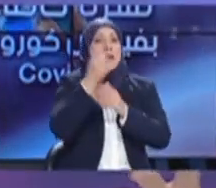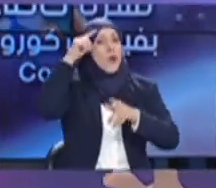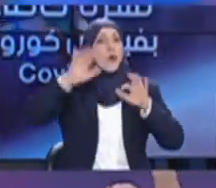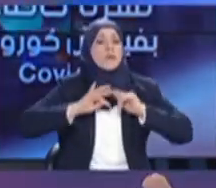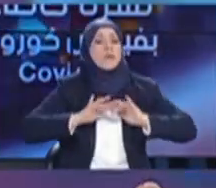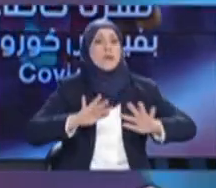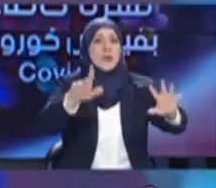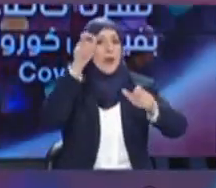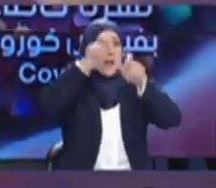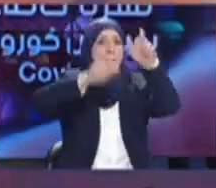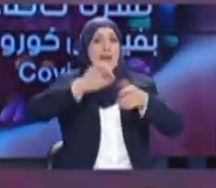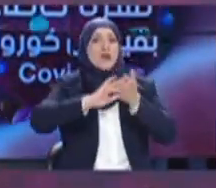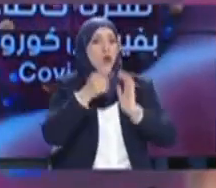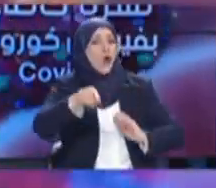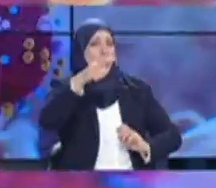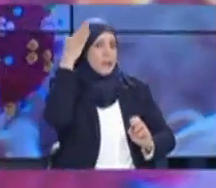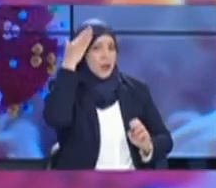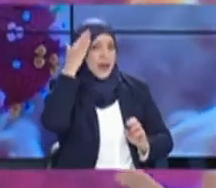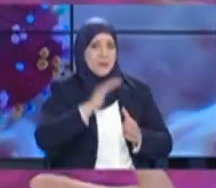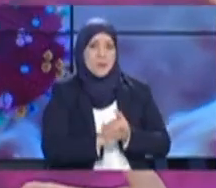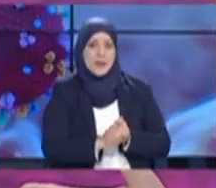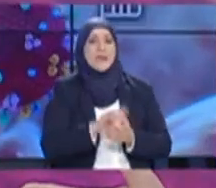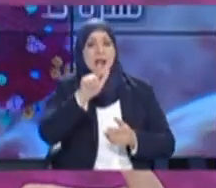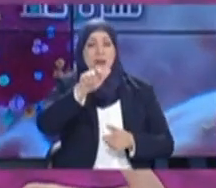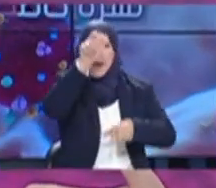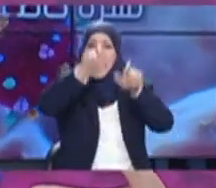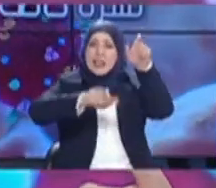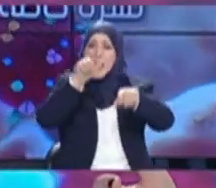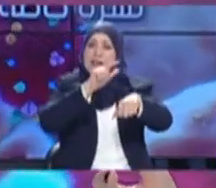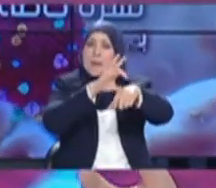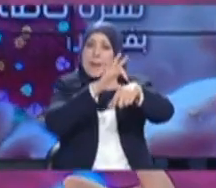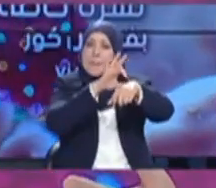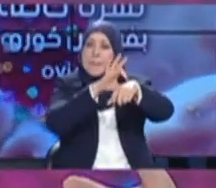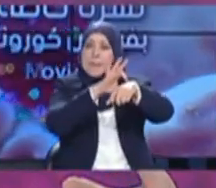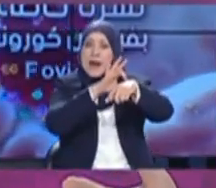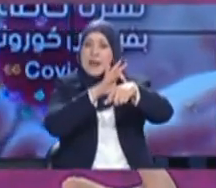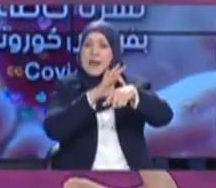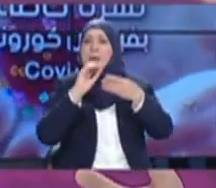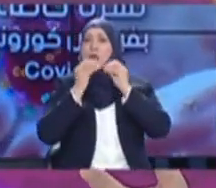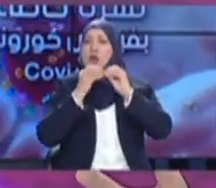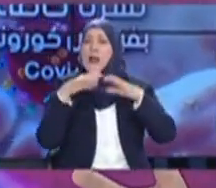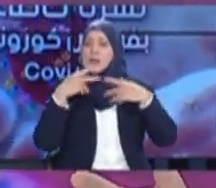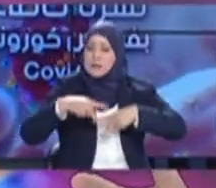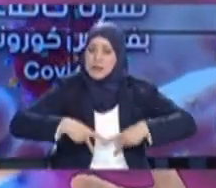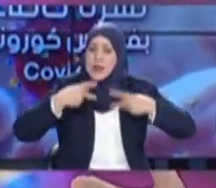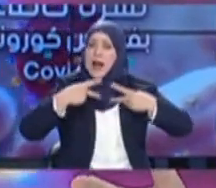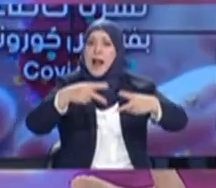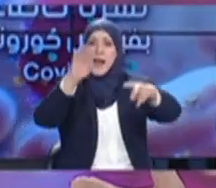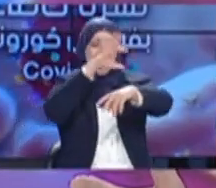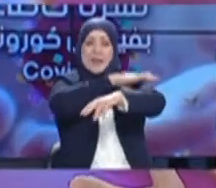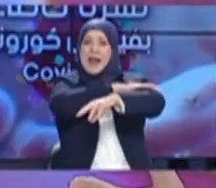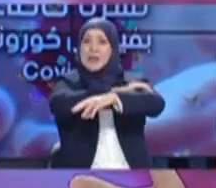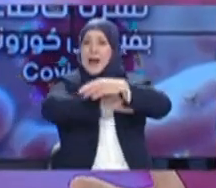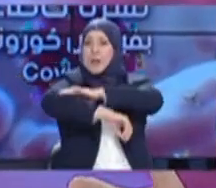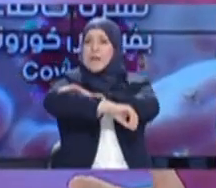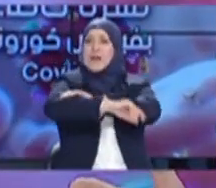ما نخلطوش نلبيو طلبات المواطنين الكل. فما ناس عندها امراض مزمنه كما التهاب المفاصل المزمن. معنا عبر الهاتف